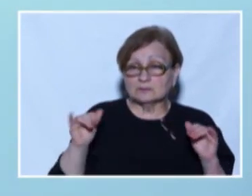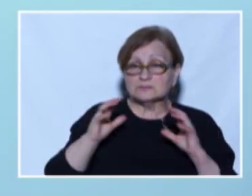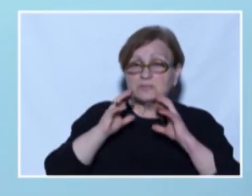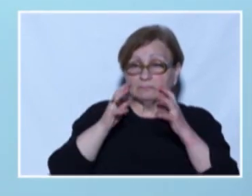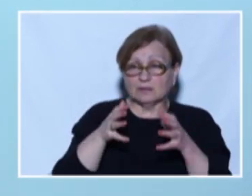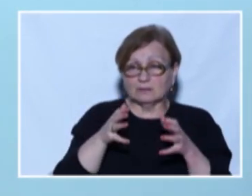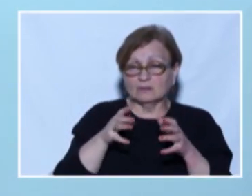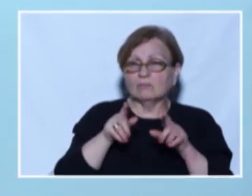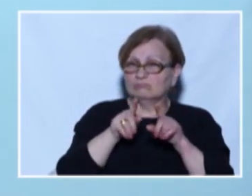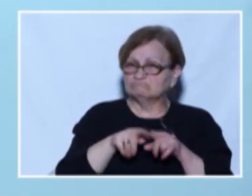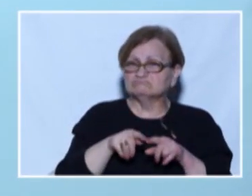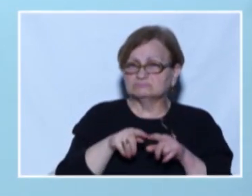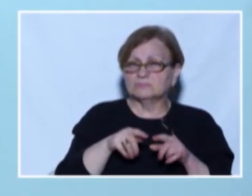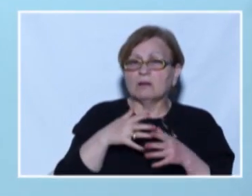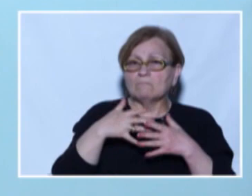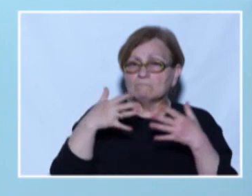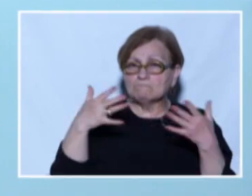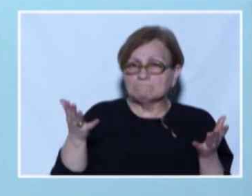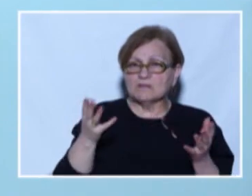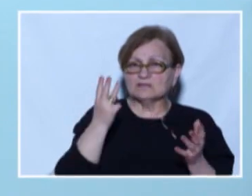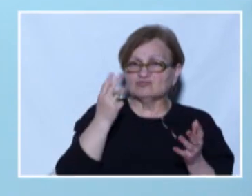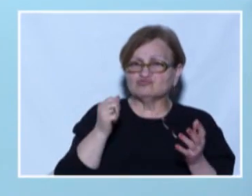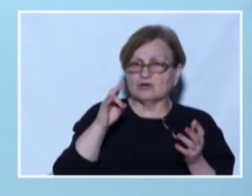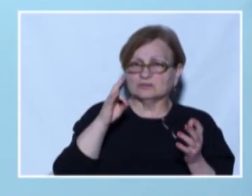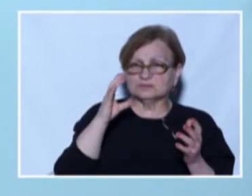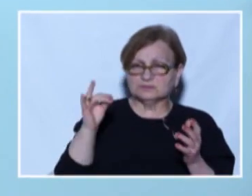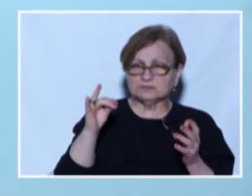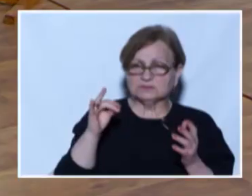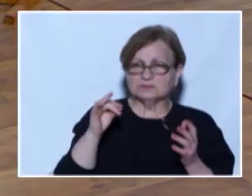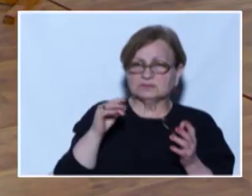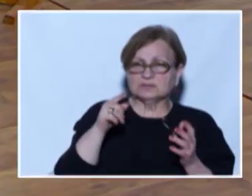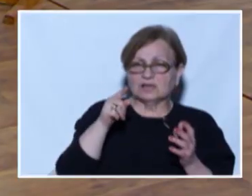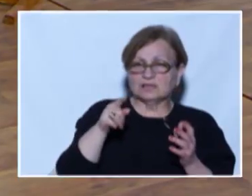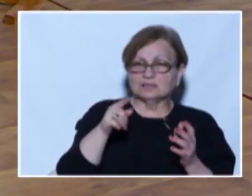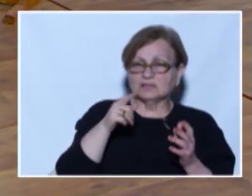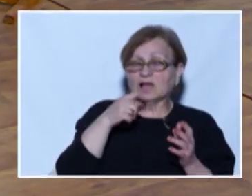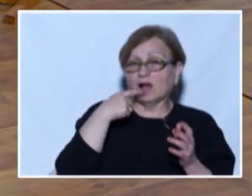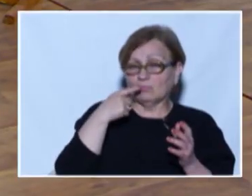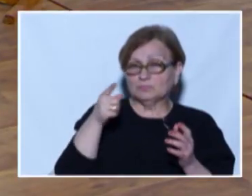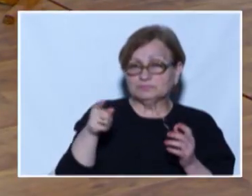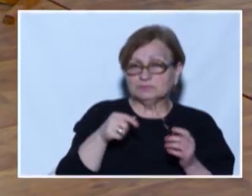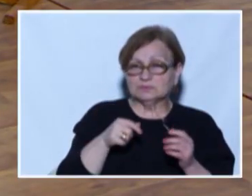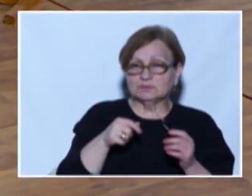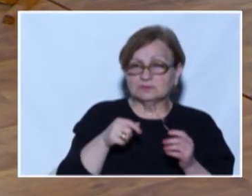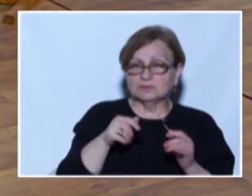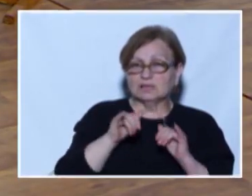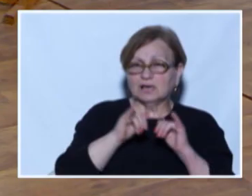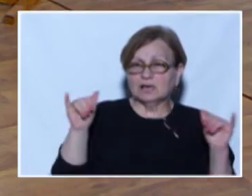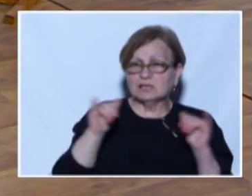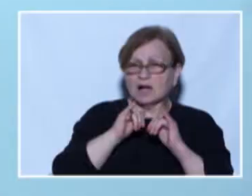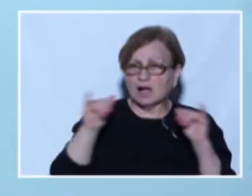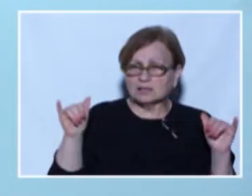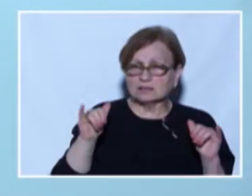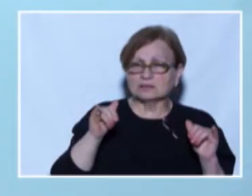სამყარო, მით უფრო მეტი შანსი აქვს მას, რომ ეს პრობლემები გადასძალოს. ნახეთ რას გვეუბნება. განავითარეთ